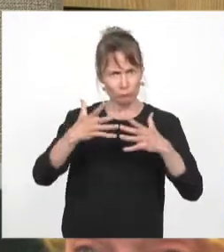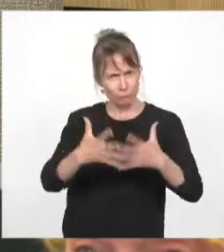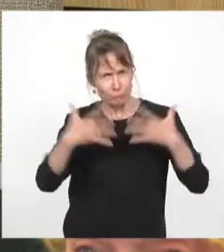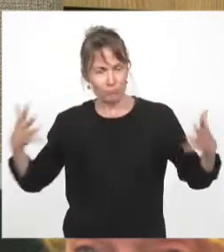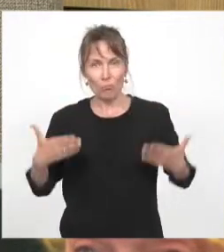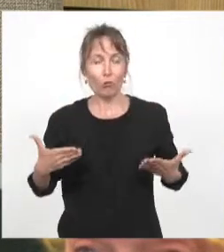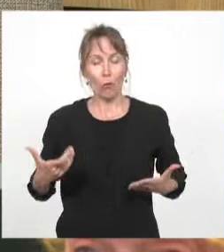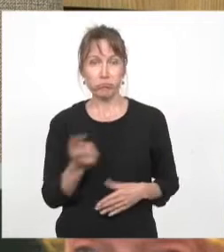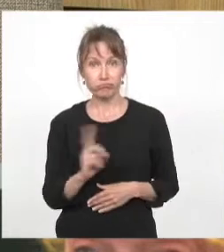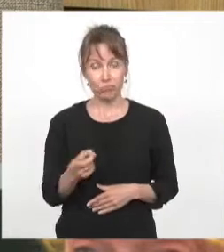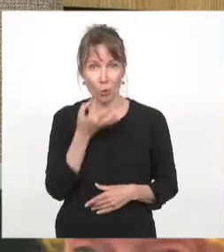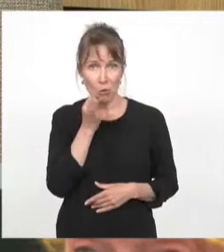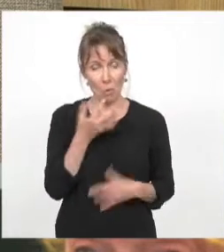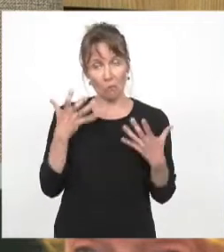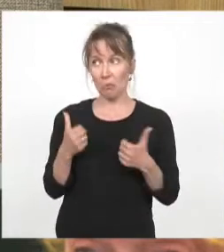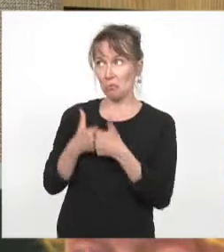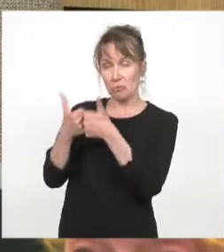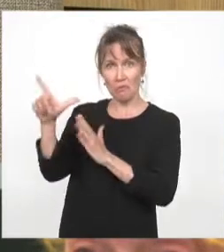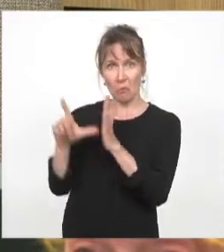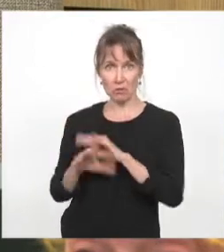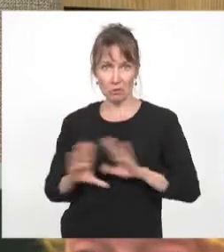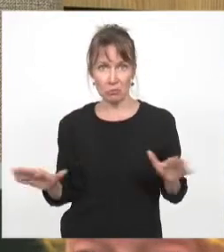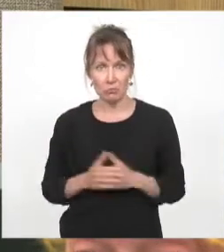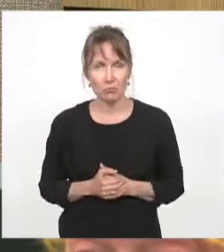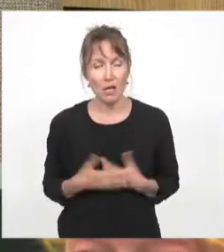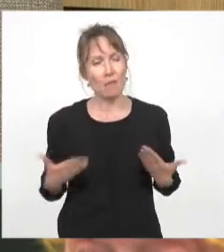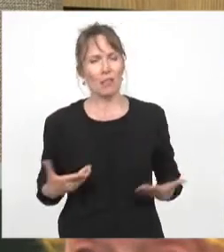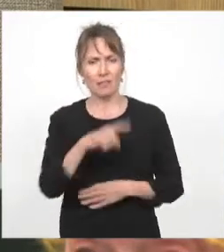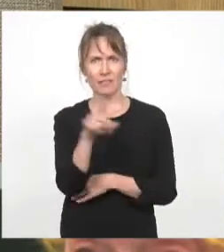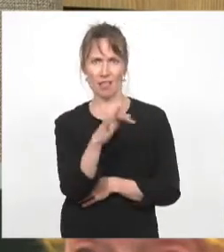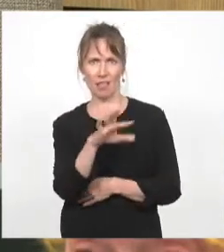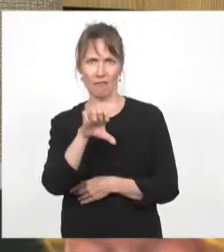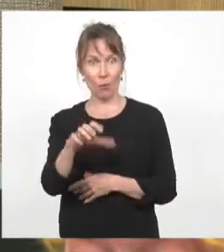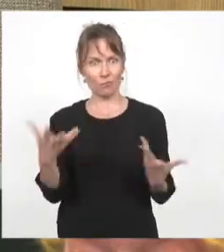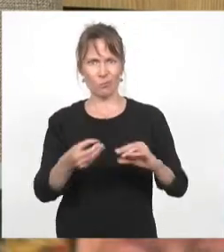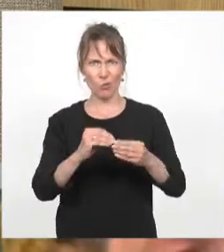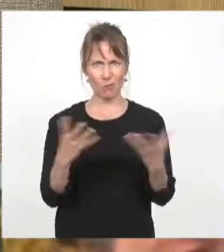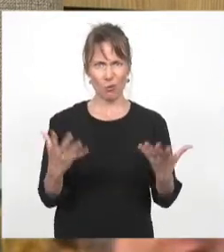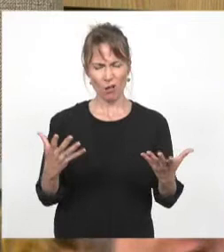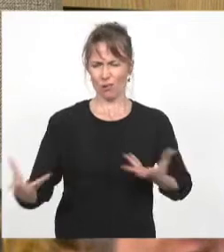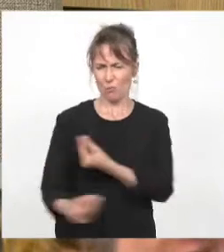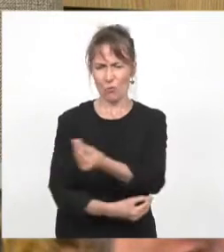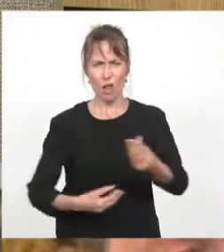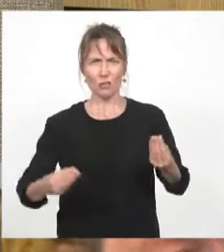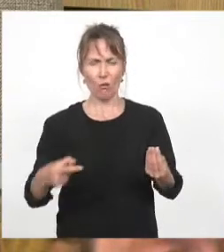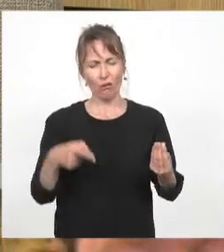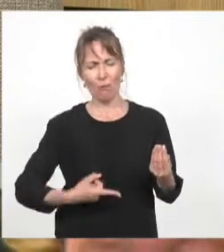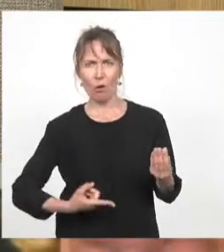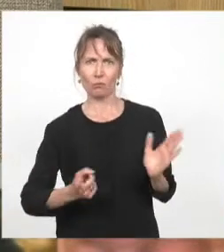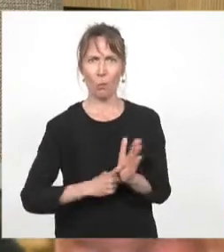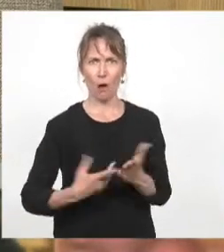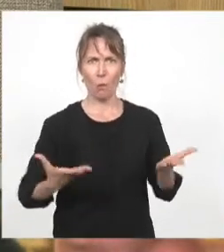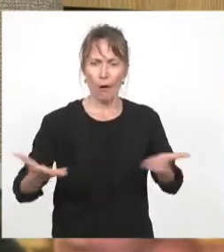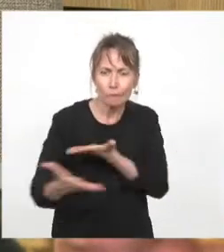l'intelligence, les modalités de la mise en œuvre de cette ZFE en manquent. Premièrement, parce que les métropolitaines et les métropolitains n'auront droit qu'à une consultation